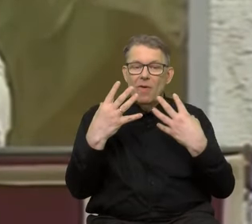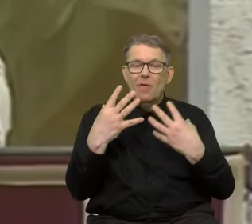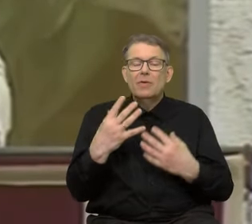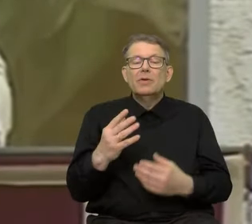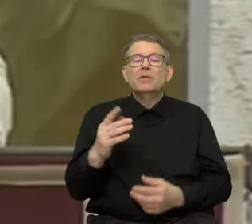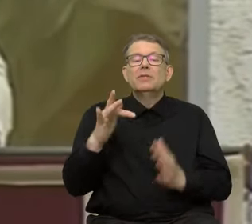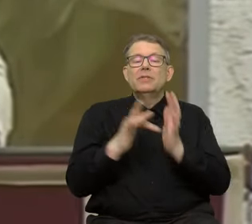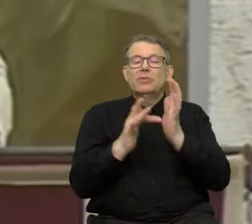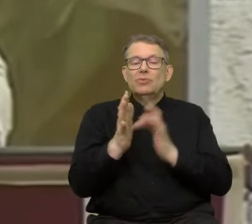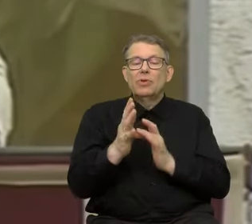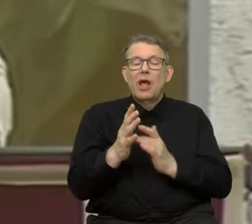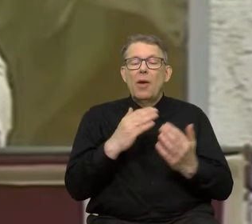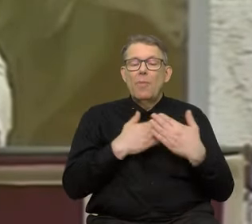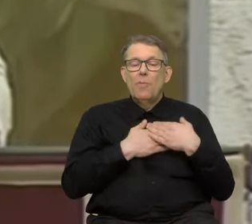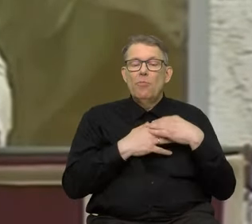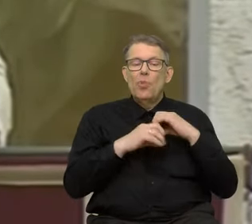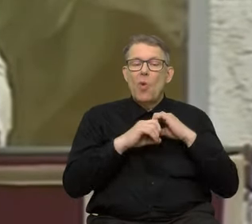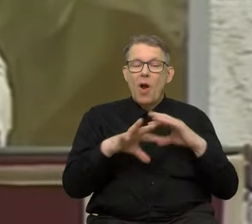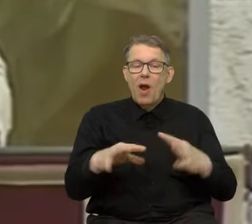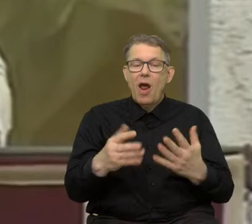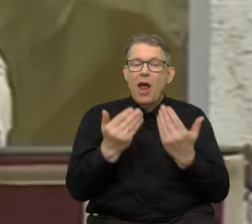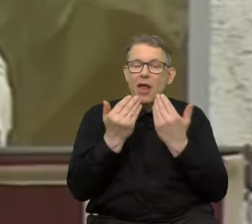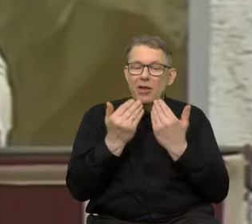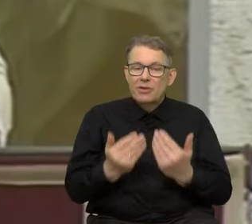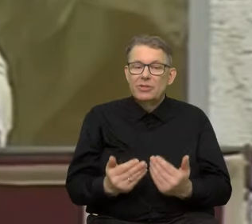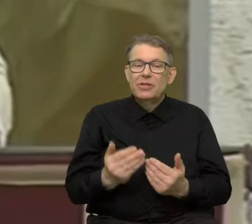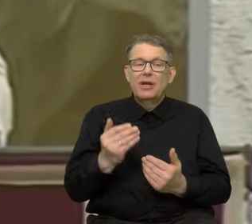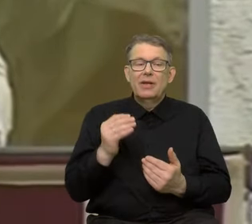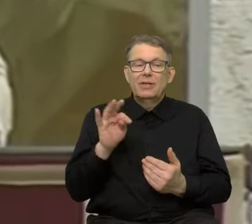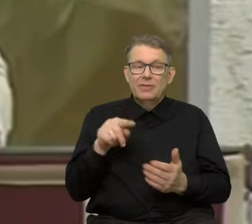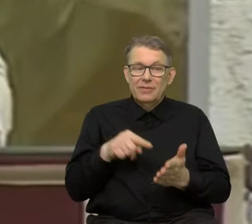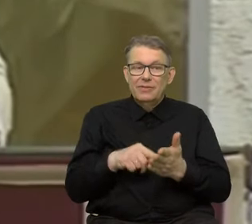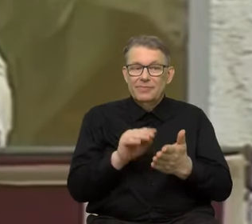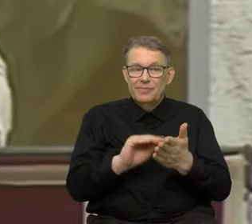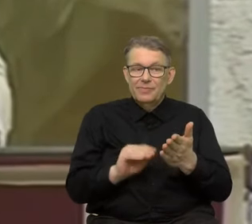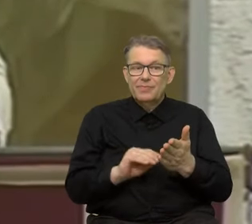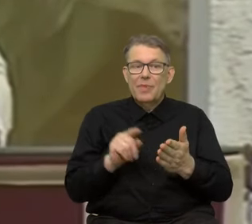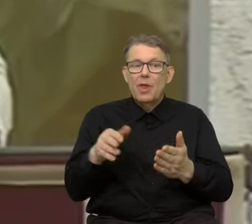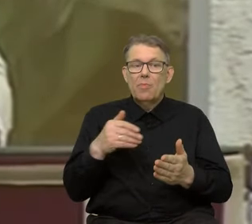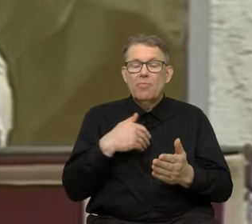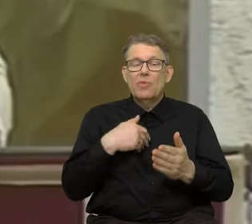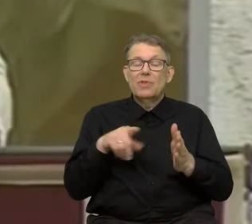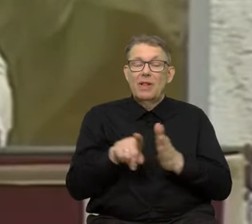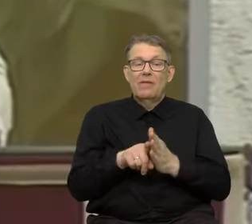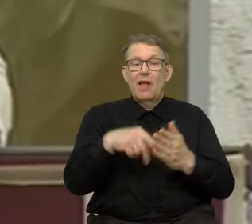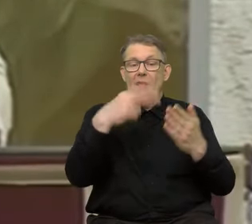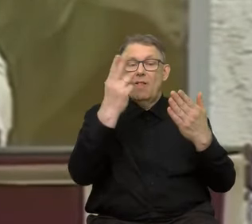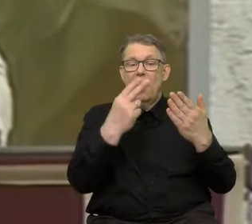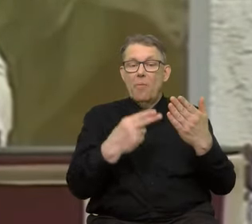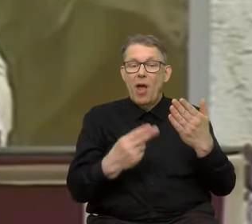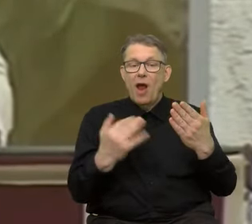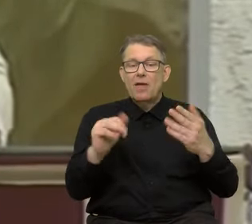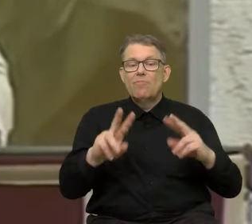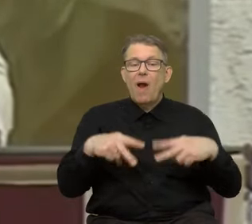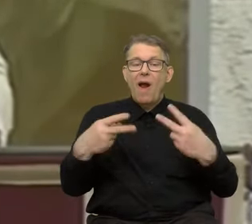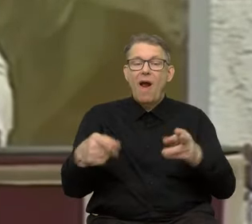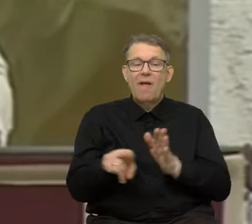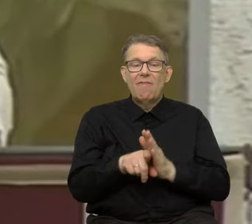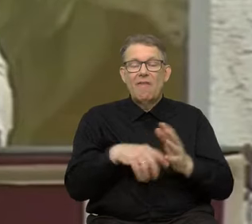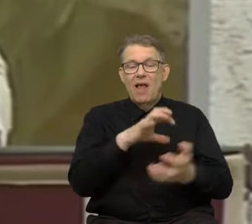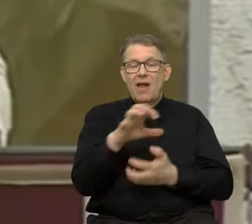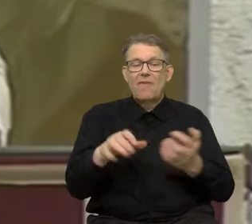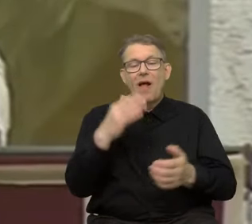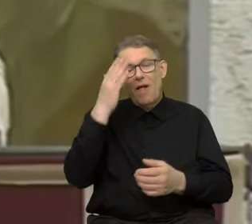Miłosiernego. Tak, że dzięki Jego straniom został namalowany i przekazany światu